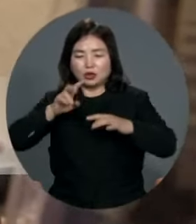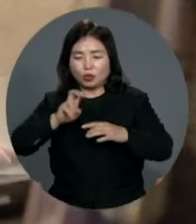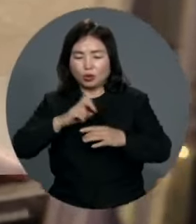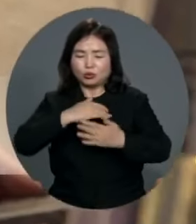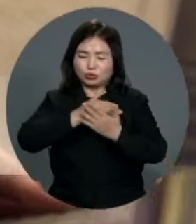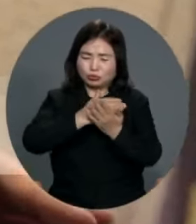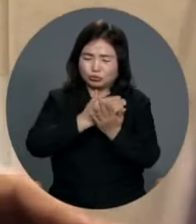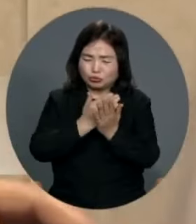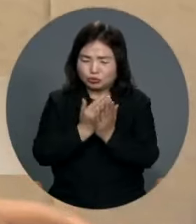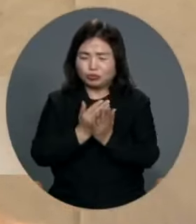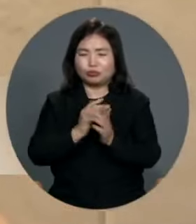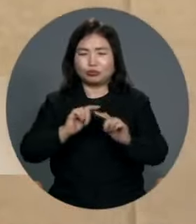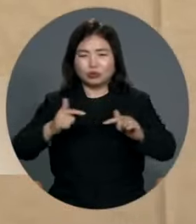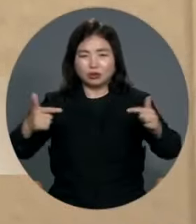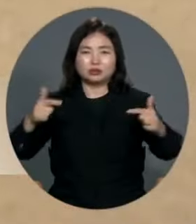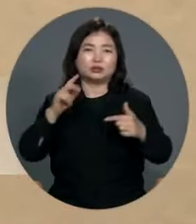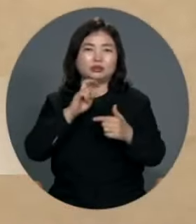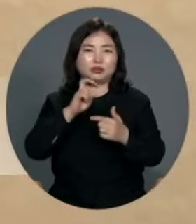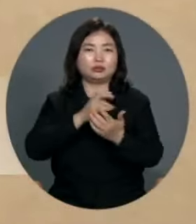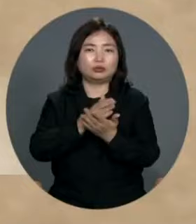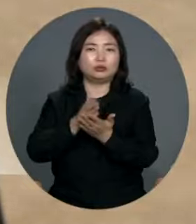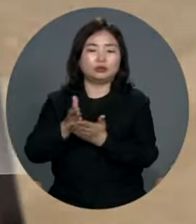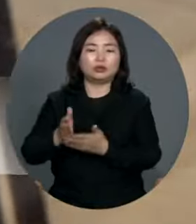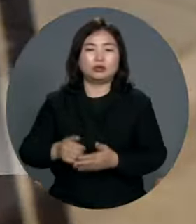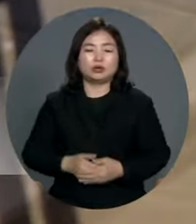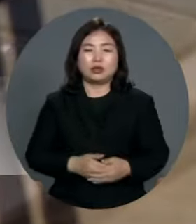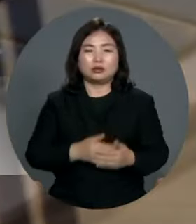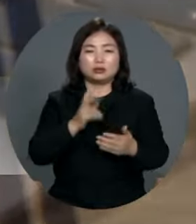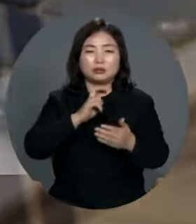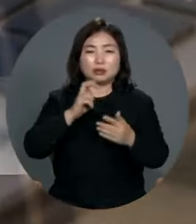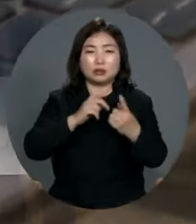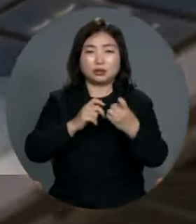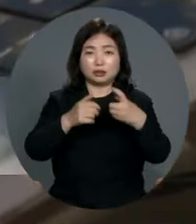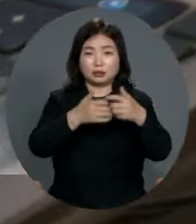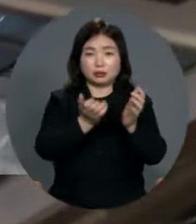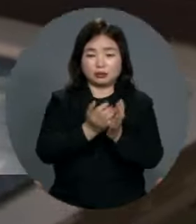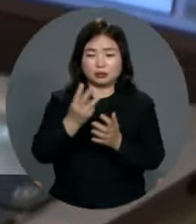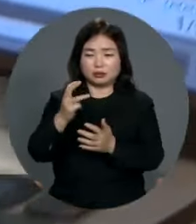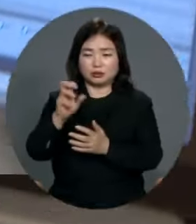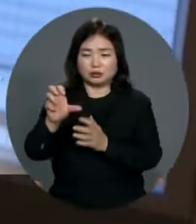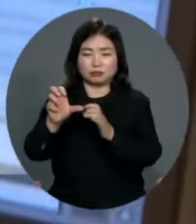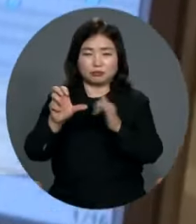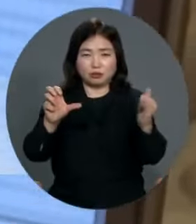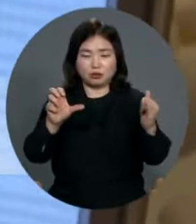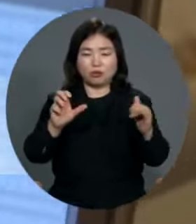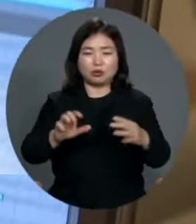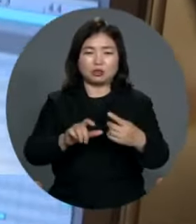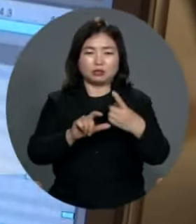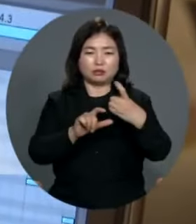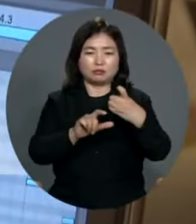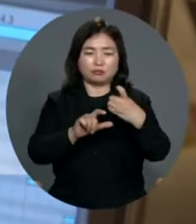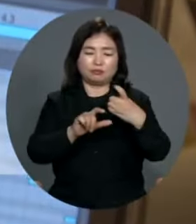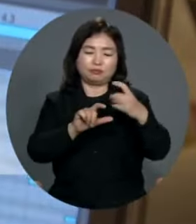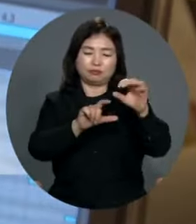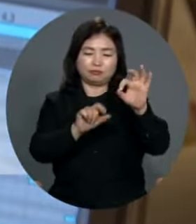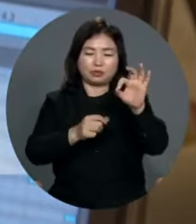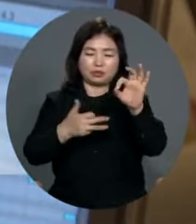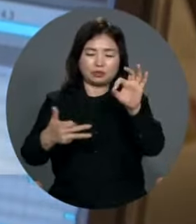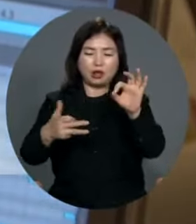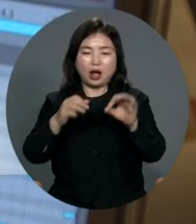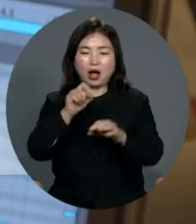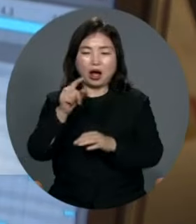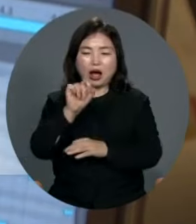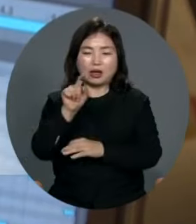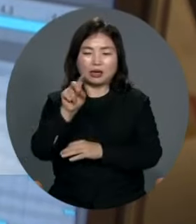민중가요와 동요까지 다채롭습니다. 이들 음악가 11팀 35명이 오는 18일 저녁